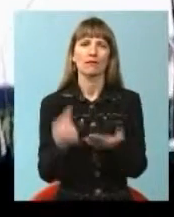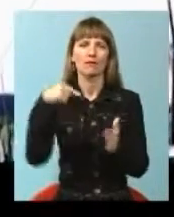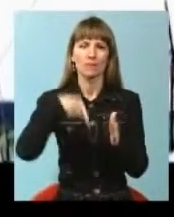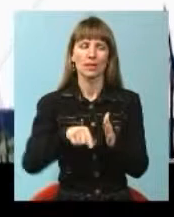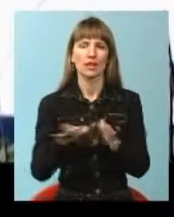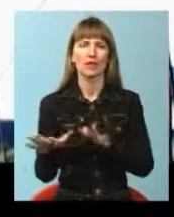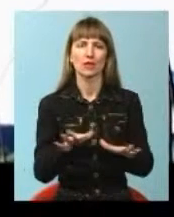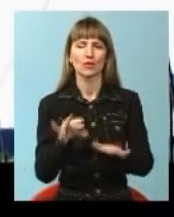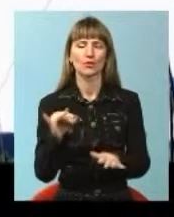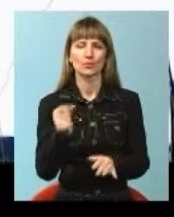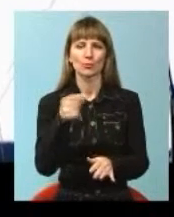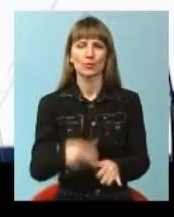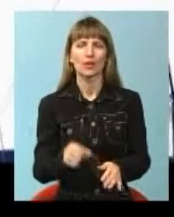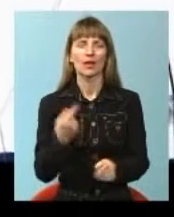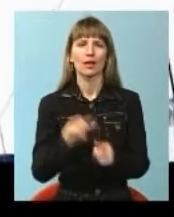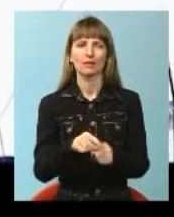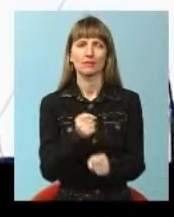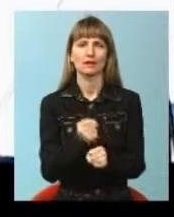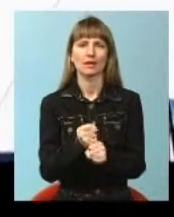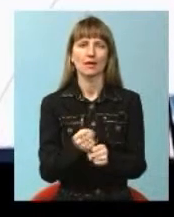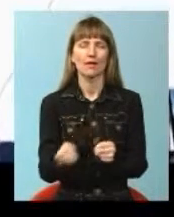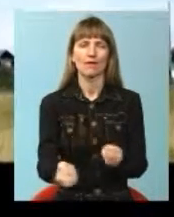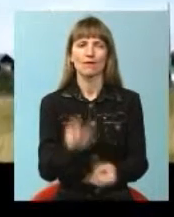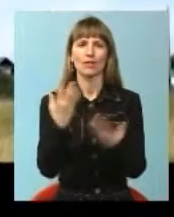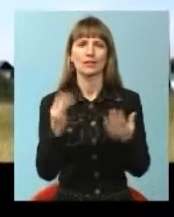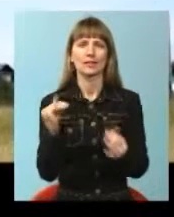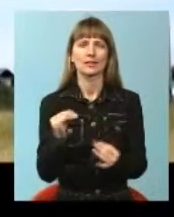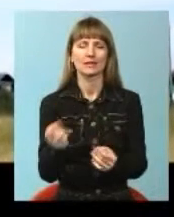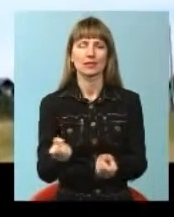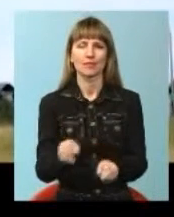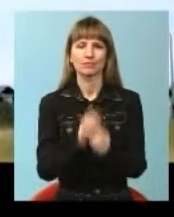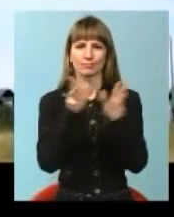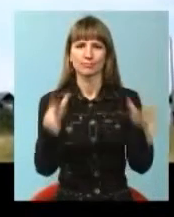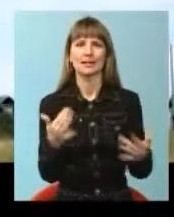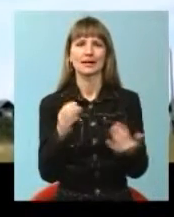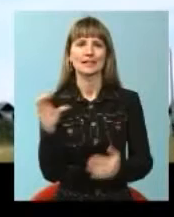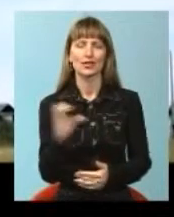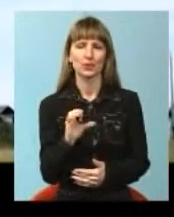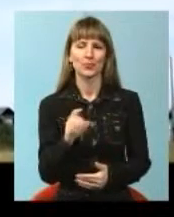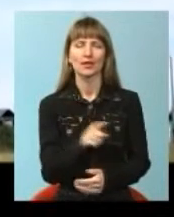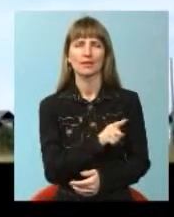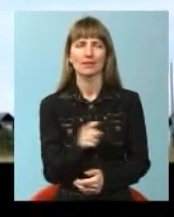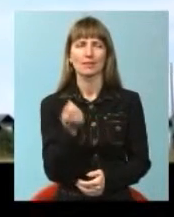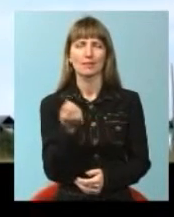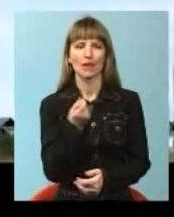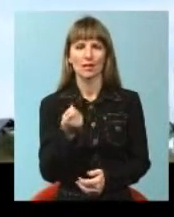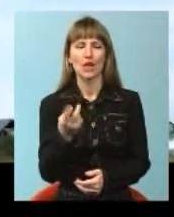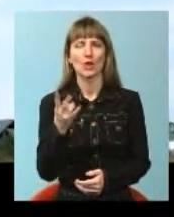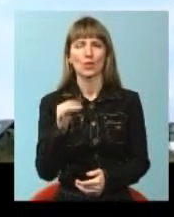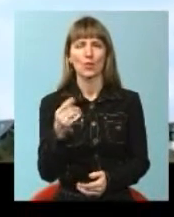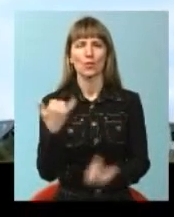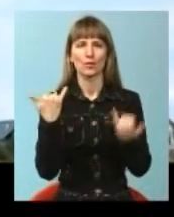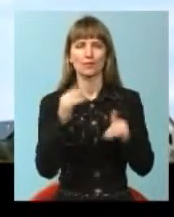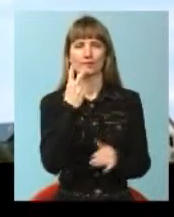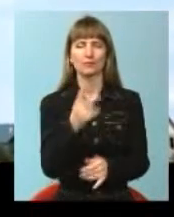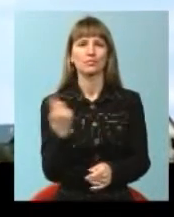з пляшки. Цим і утворюючи фонтан з бризок на декілька секунд. Хоч дія речовин і не тривала, зате ефект вражає. Вперше